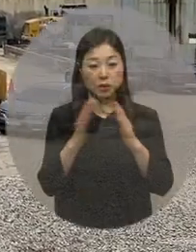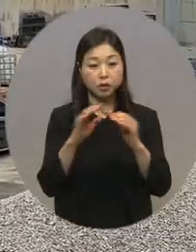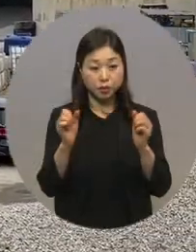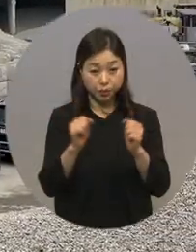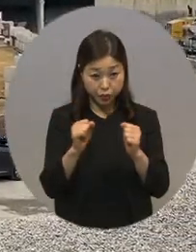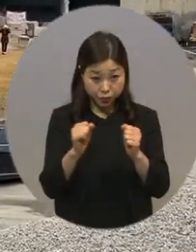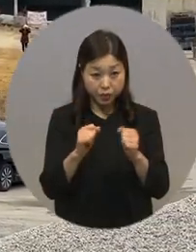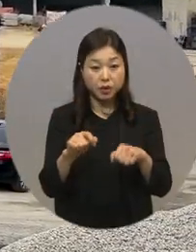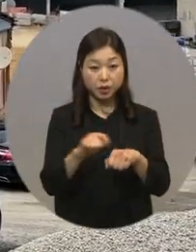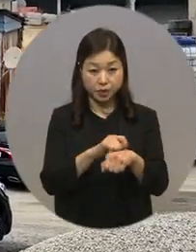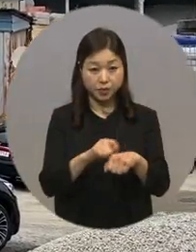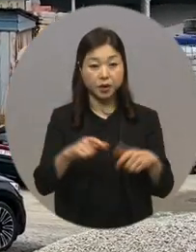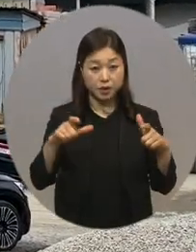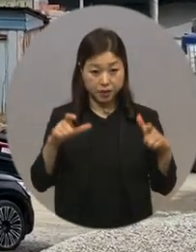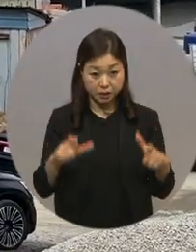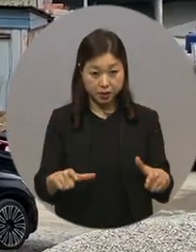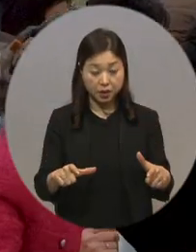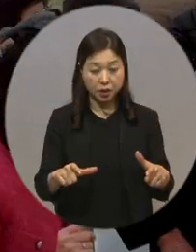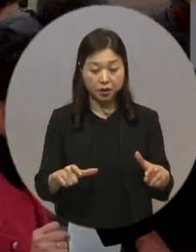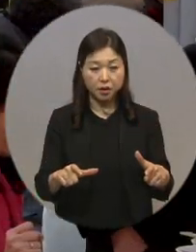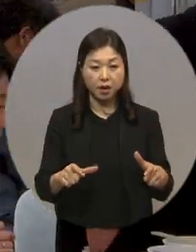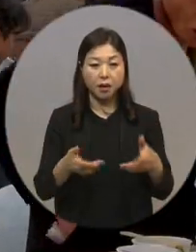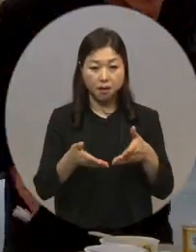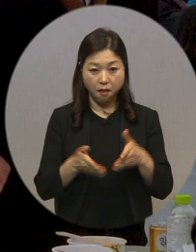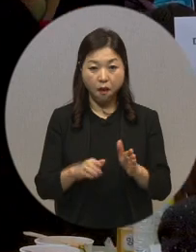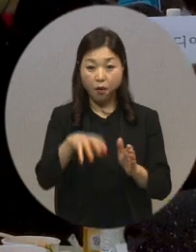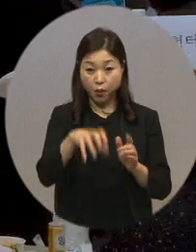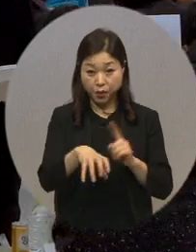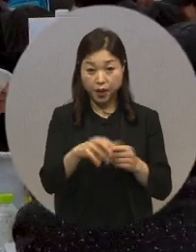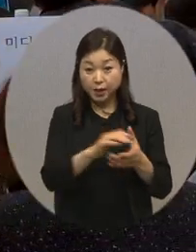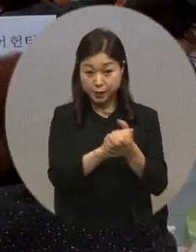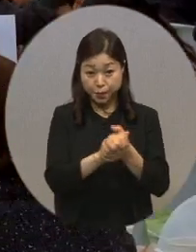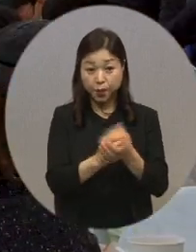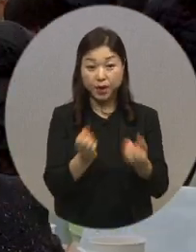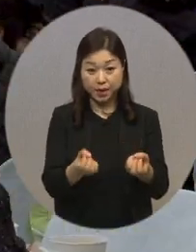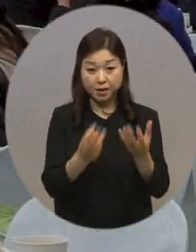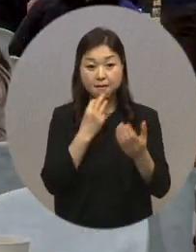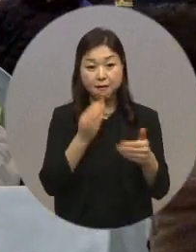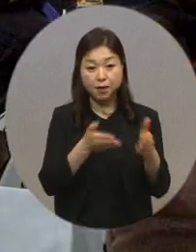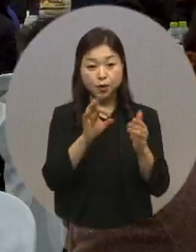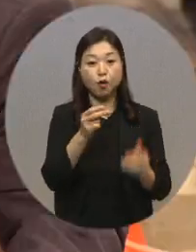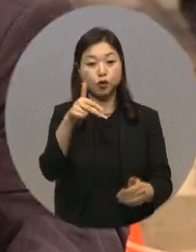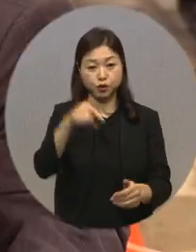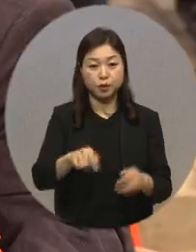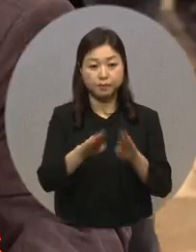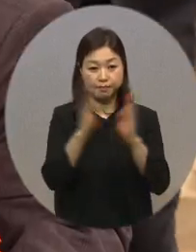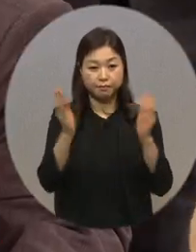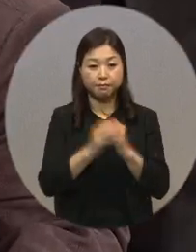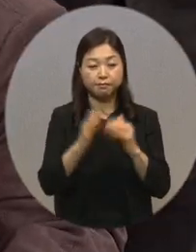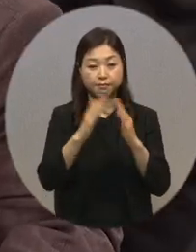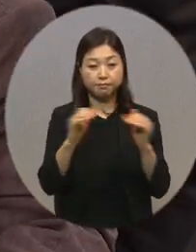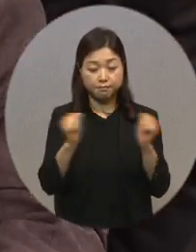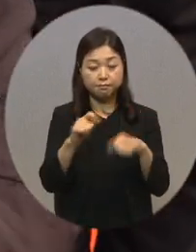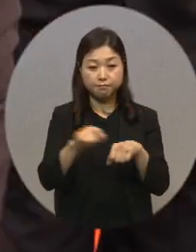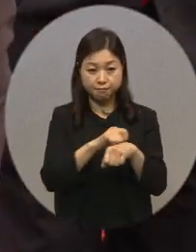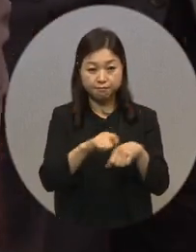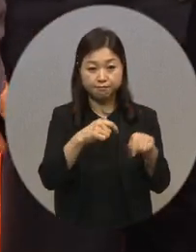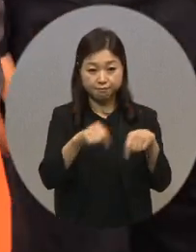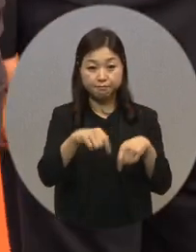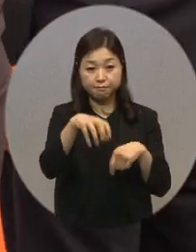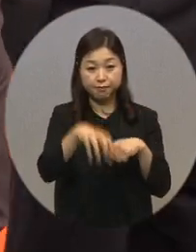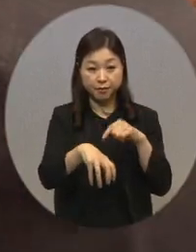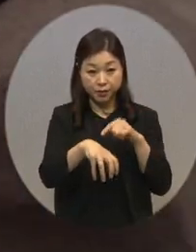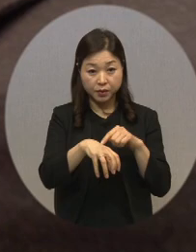전북특별자치도 재경 김제향후의 친목 행사가 경기도 여주시에서 열렸습니다. 이날 행사에는 전북특별자치도 재경